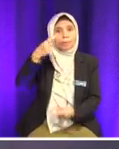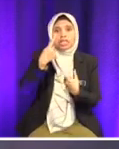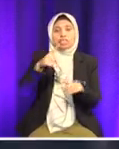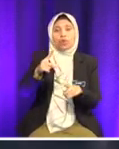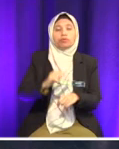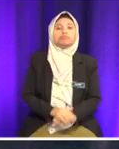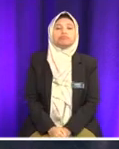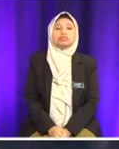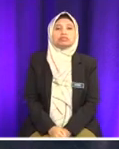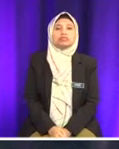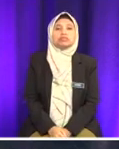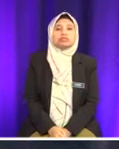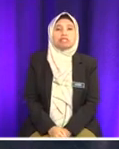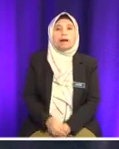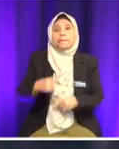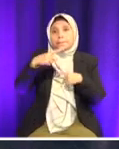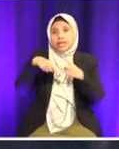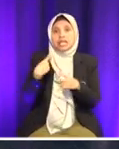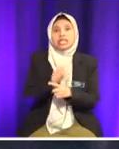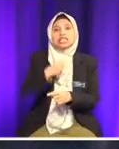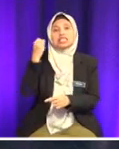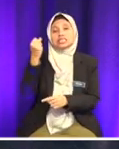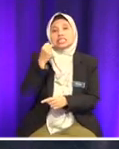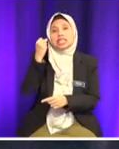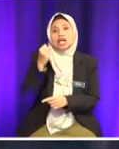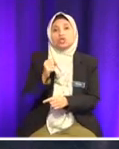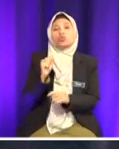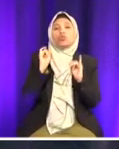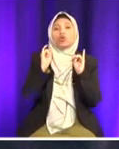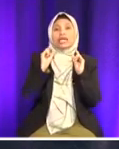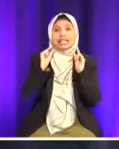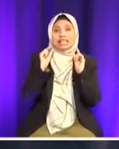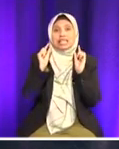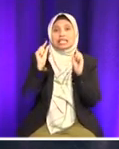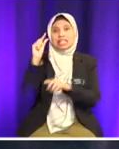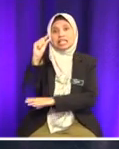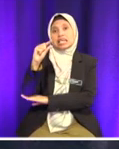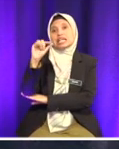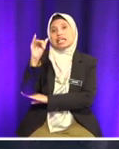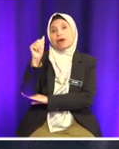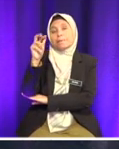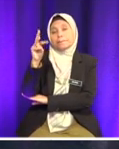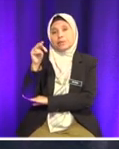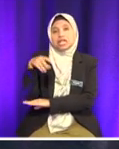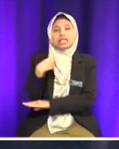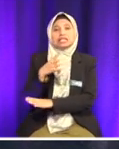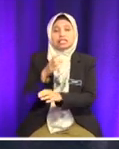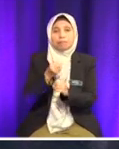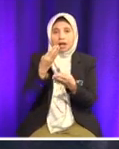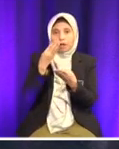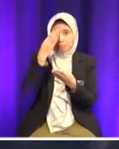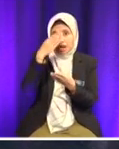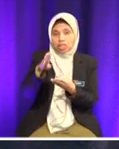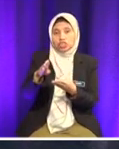oke yang kelima bila kita sering qiyamul lain kita akan dapat pastinya balasan surga di akhirat